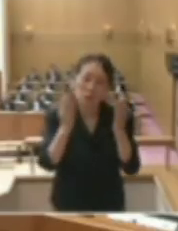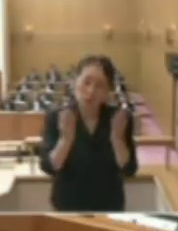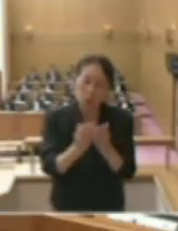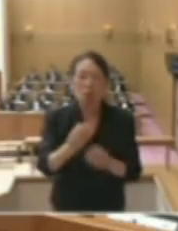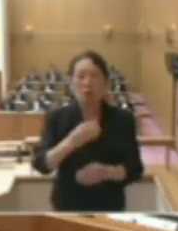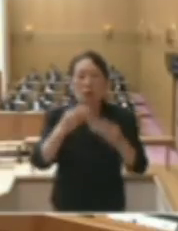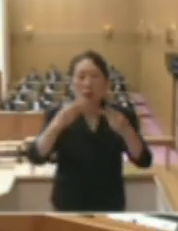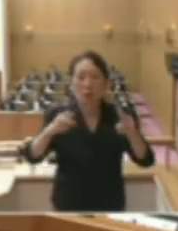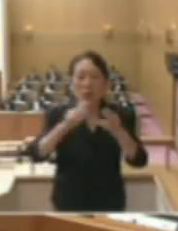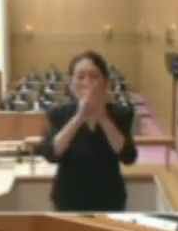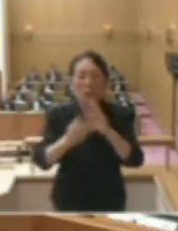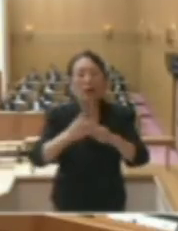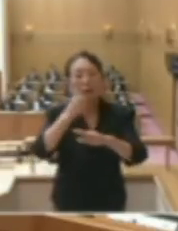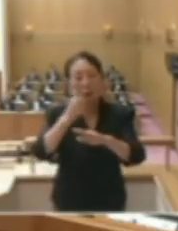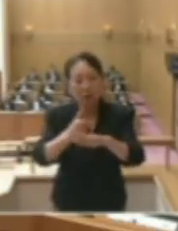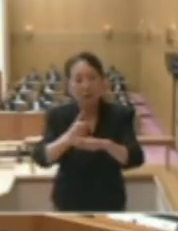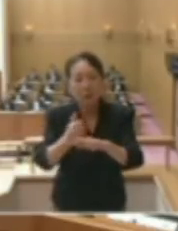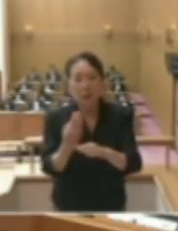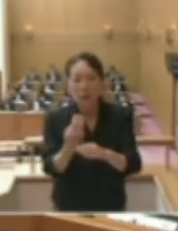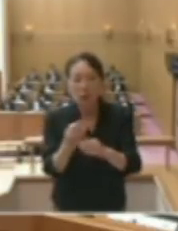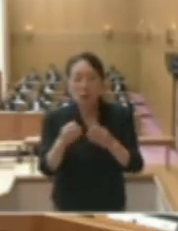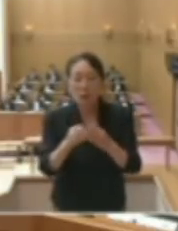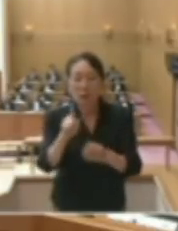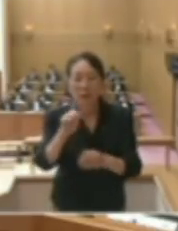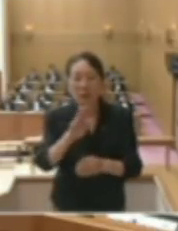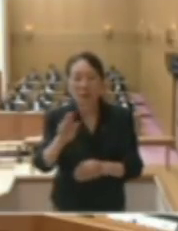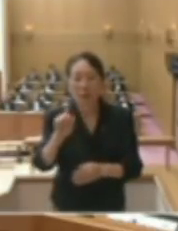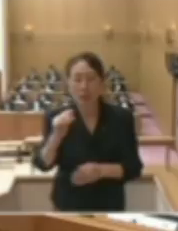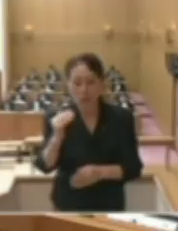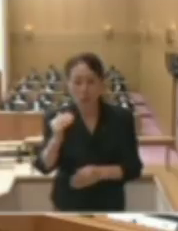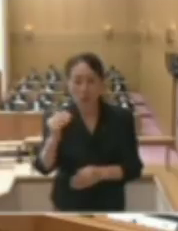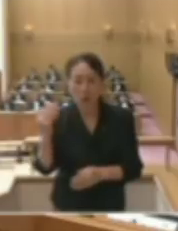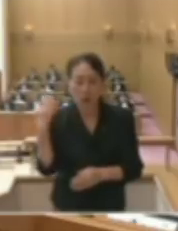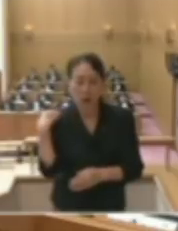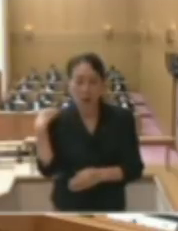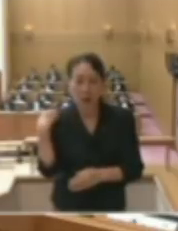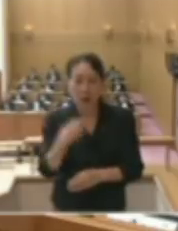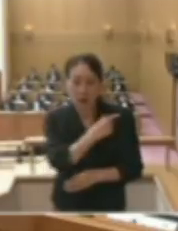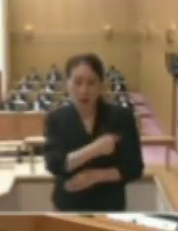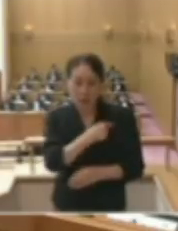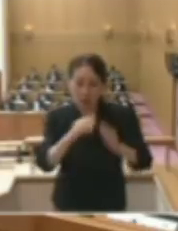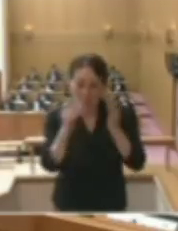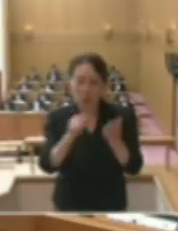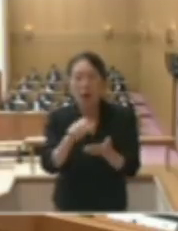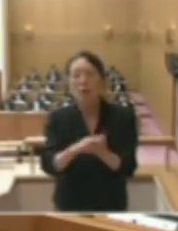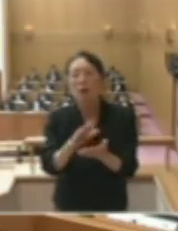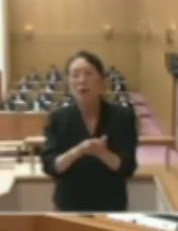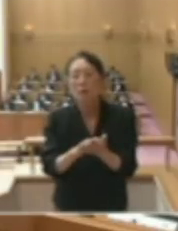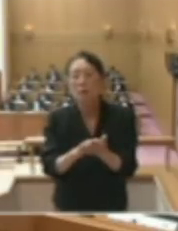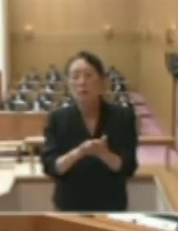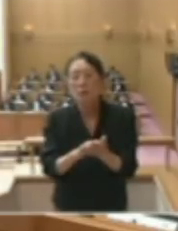広島県知事、湯崎秀彦でしたか、要するに肩書きも全部書いてあります。そこまでおっしゃるんでしたら、